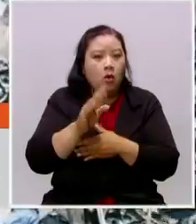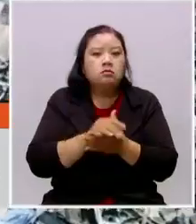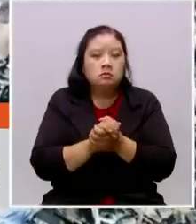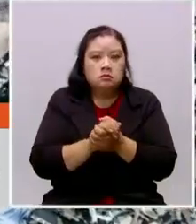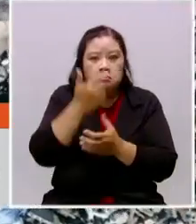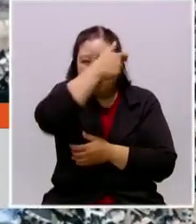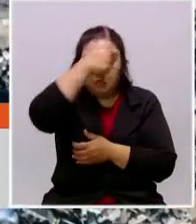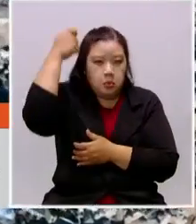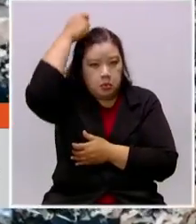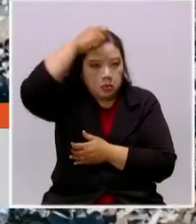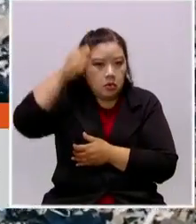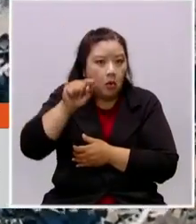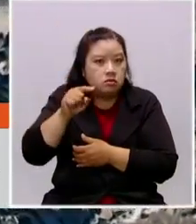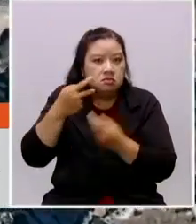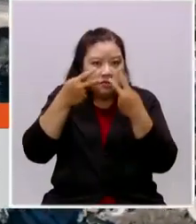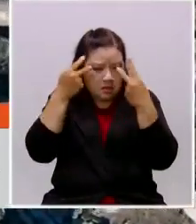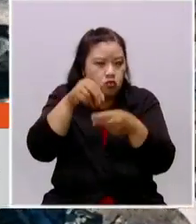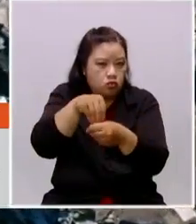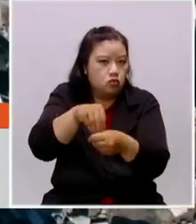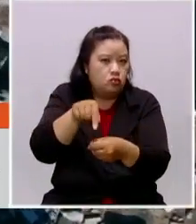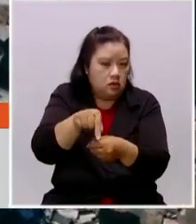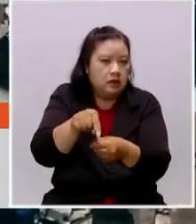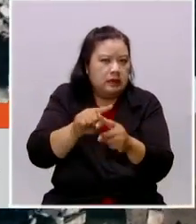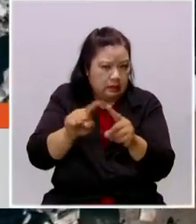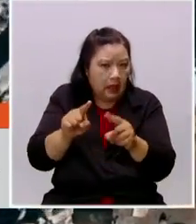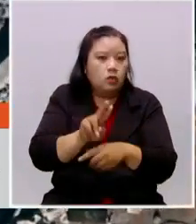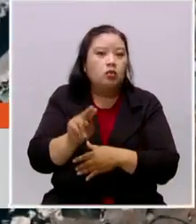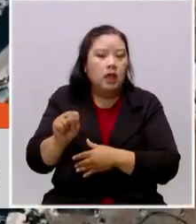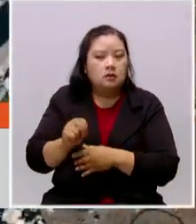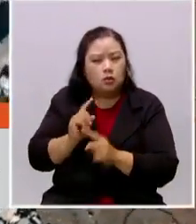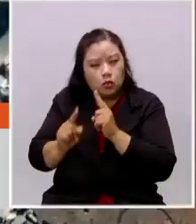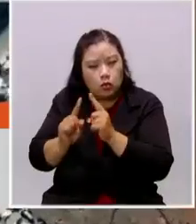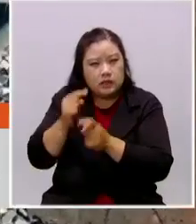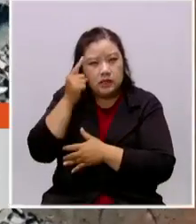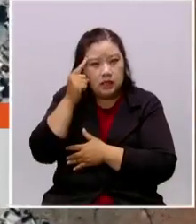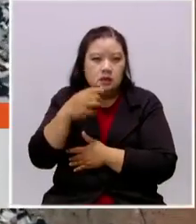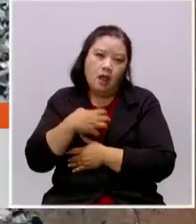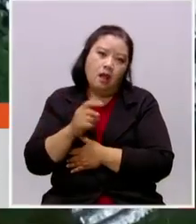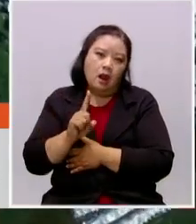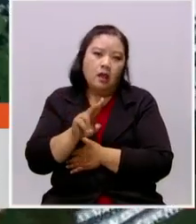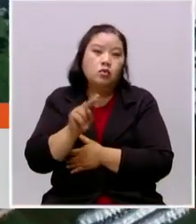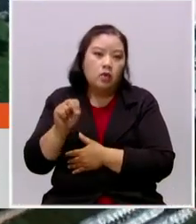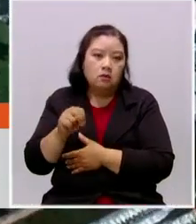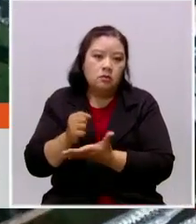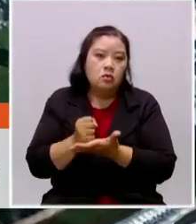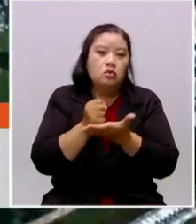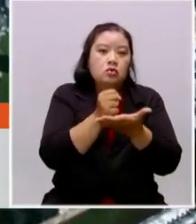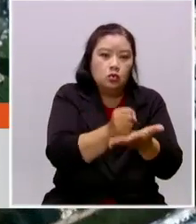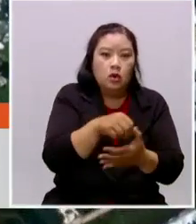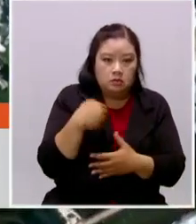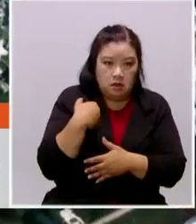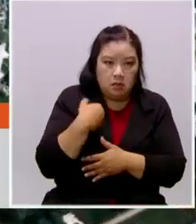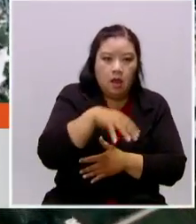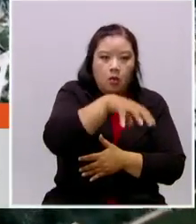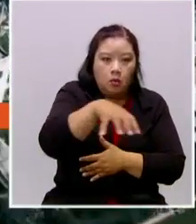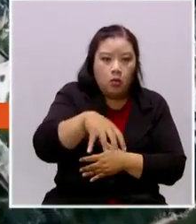คณะมนตรีความมั่นคงUnระบุว่าสัปดาห์หน้าจะหารือว่าจะอนุญาตให้ Unทรงมอบความช่วยเหลือไปยังพื้นที่